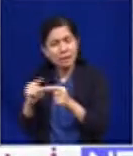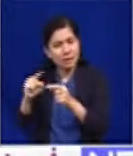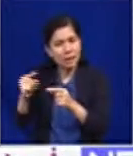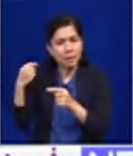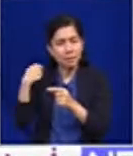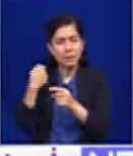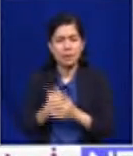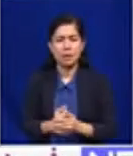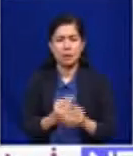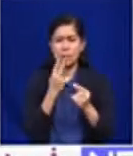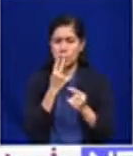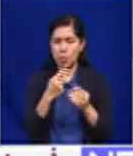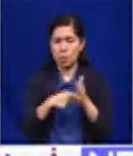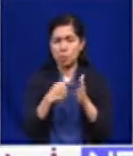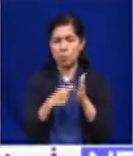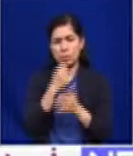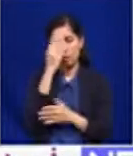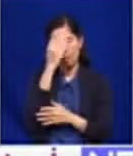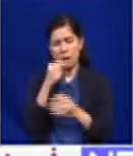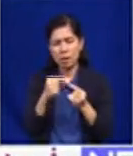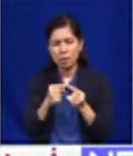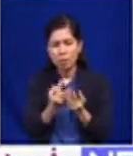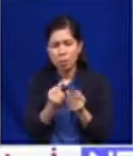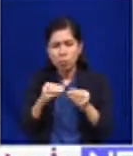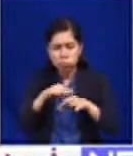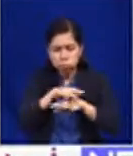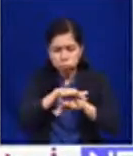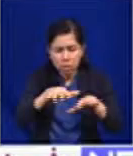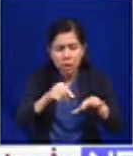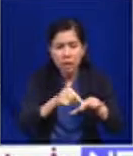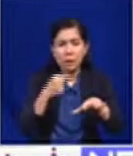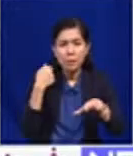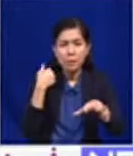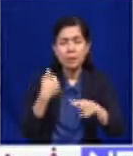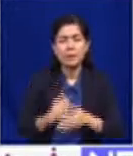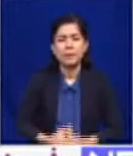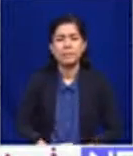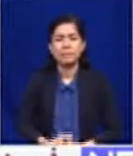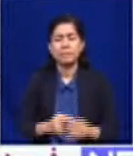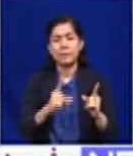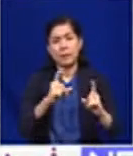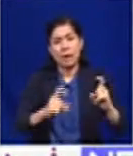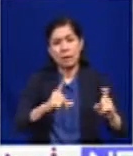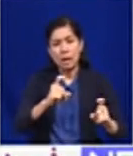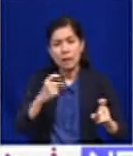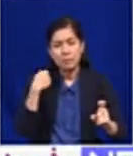เหตุที่ทำให้สัตว์เหล่านี้ขึ้นมาเกยชายหาดส่วนบรรยากาศที่บริเวณชายหาดก็พบ